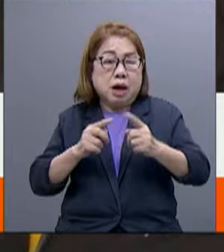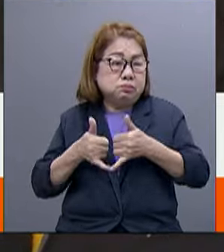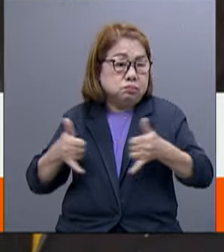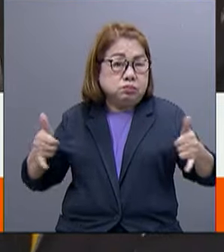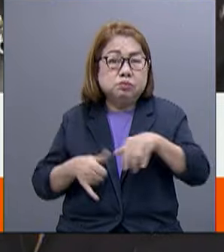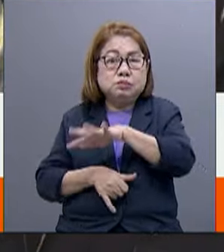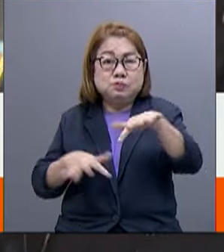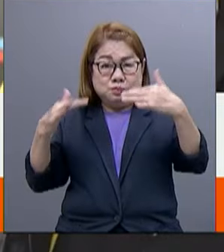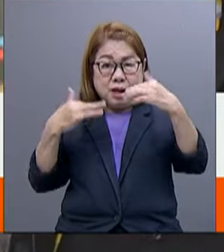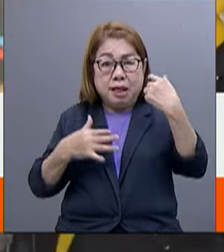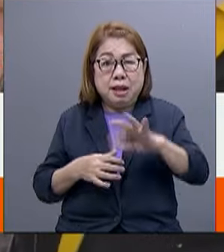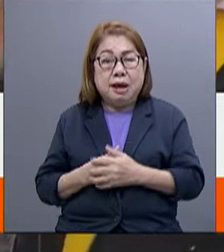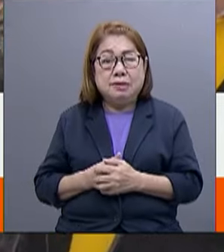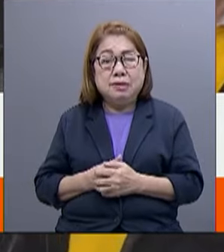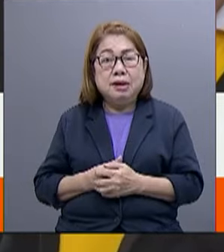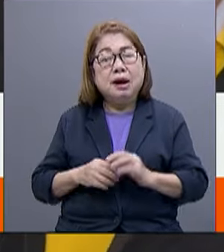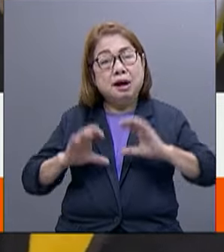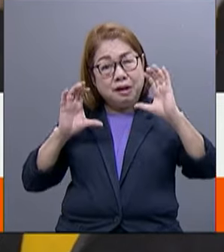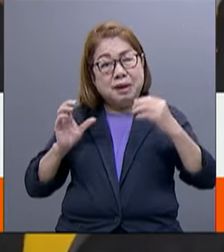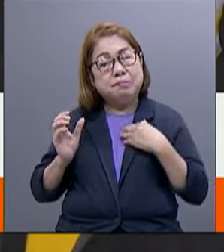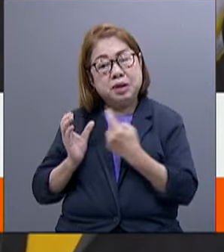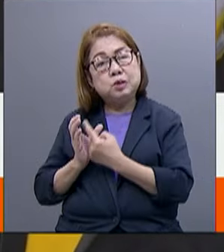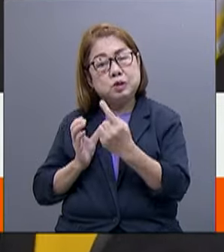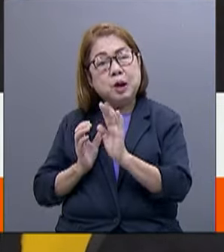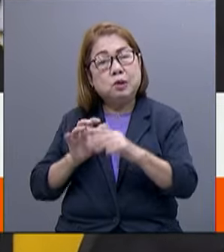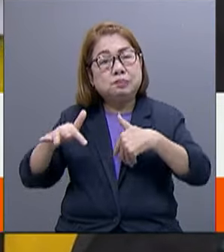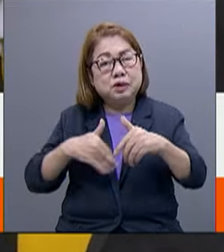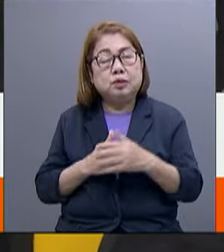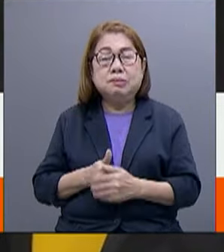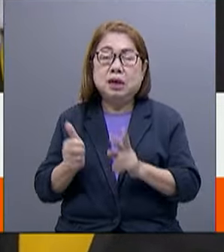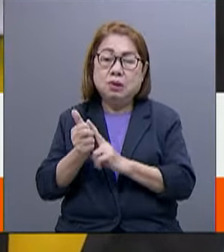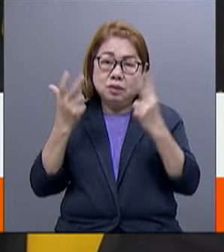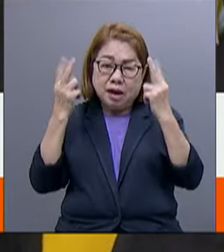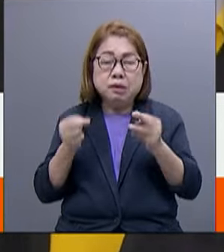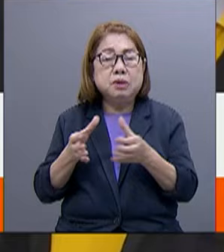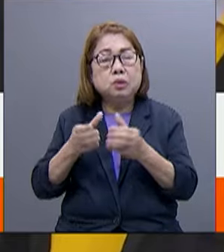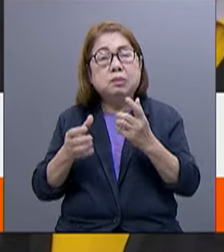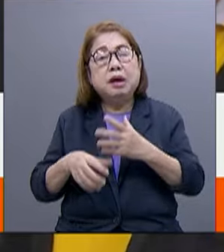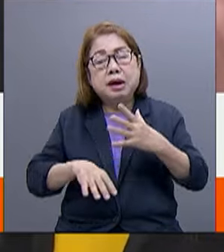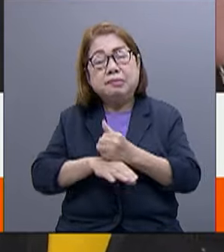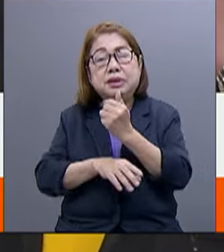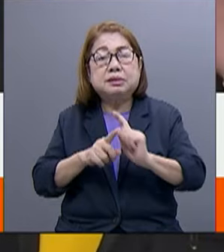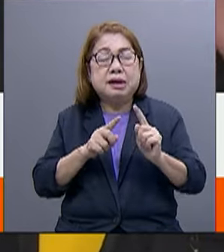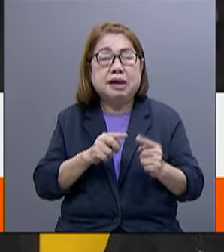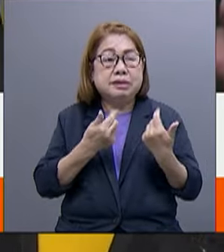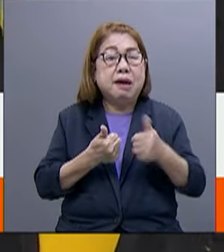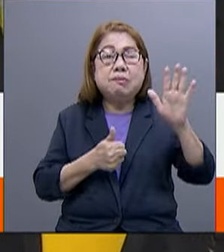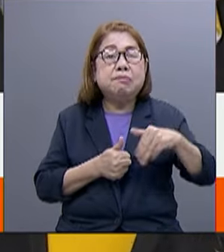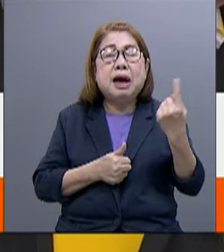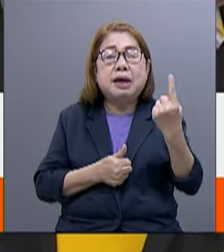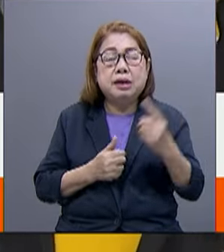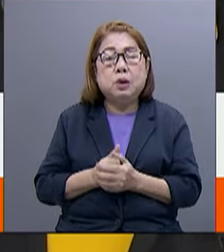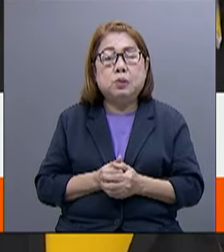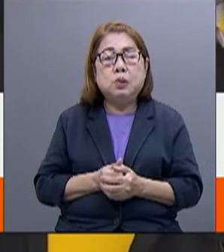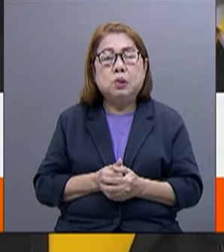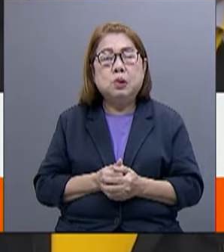นปึกแผ่นนะครับมีนั่นมีรัฐมนตรีรองนายกจากเกือบทุกพรรคขาดรวมไทยสร้างชาติเดียวนะครับเพราะนั้นเนี่ยทุ